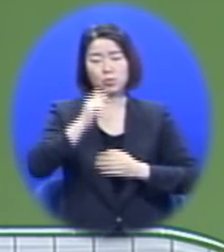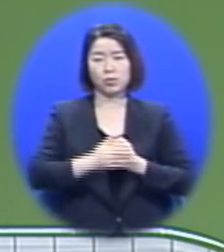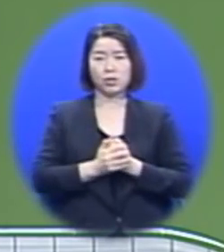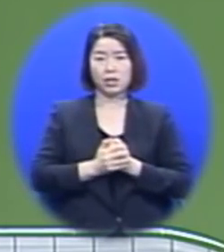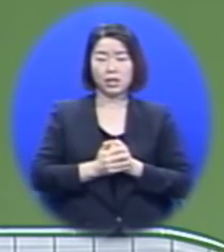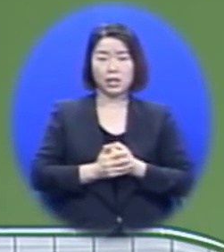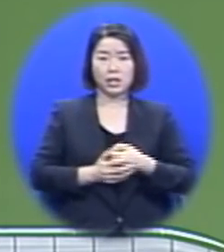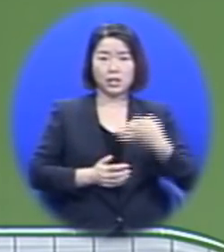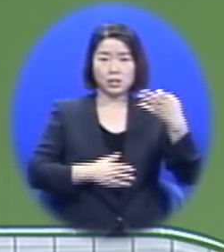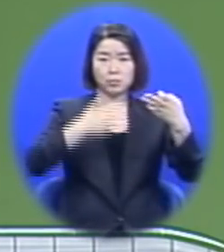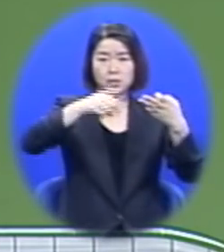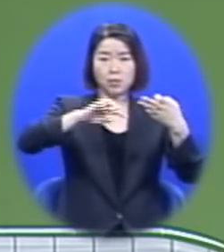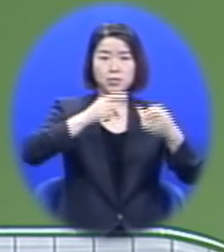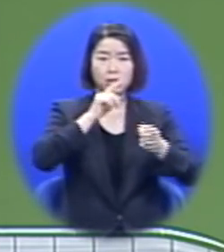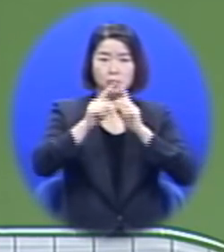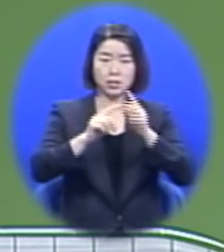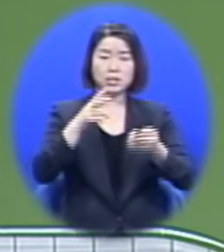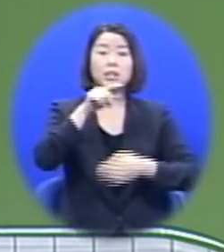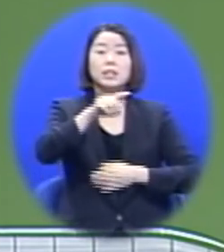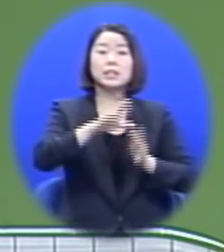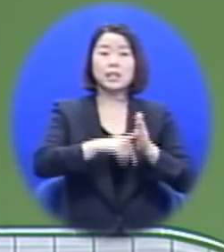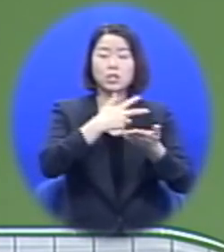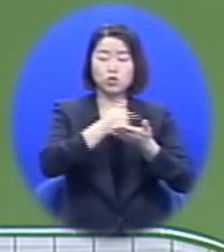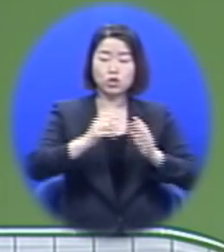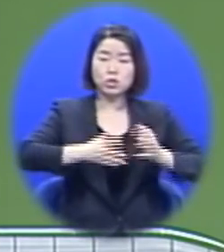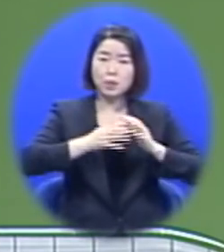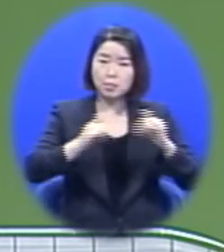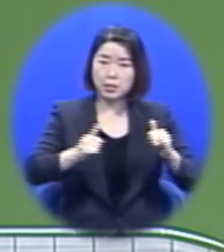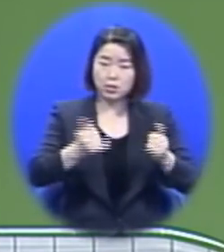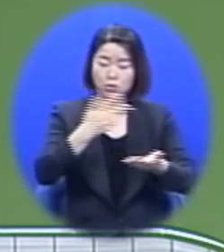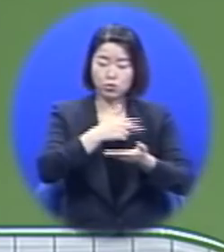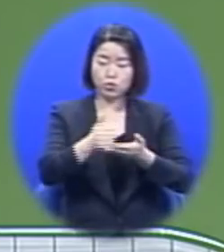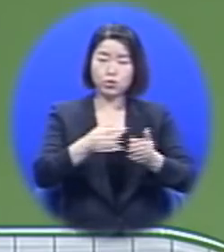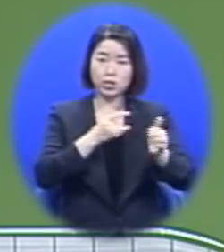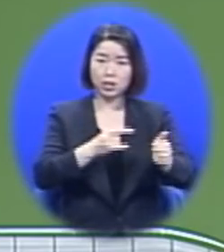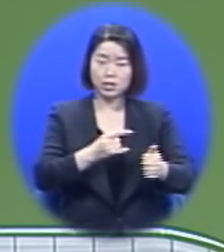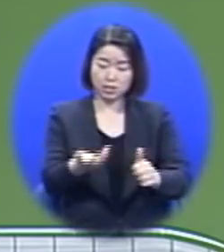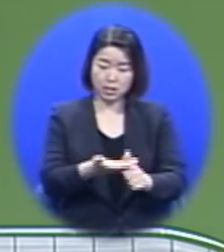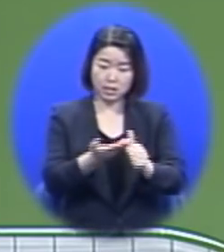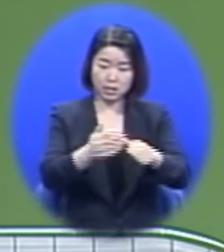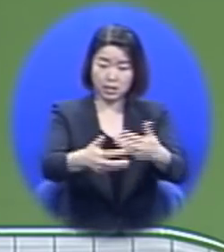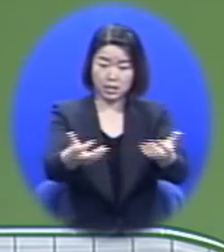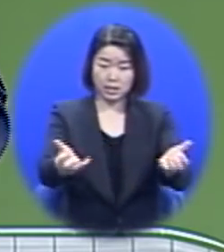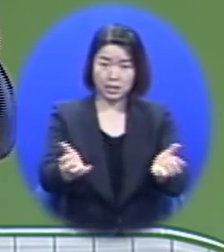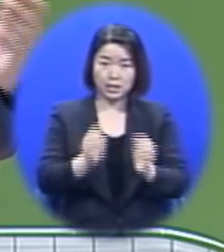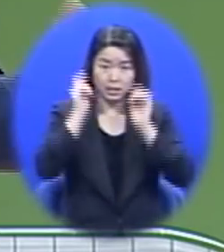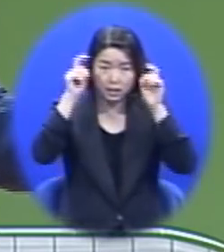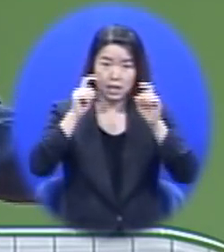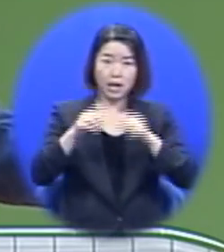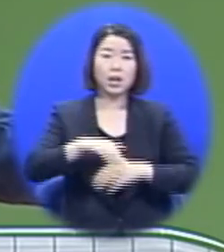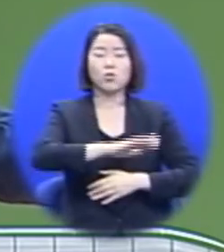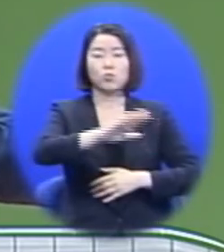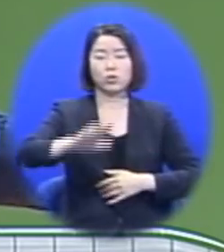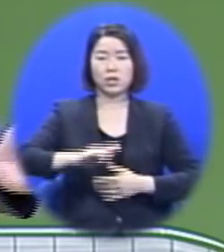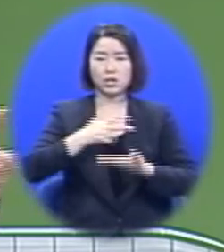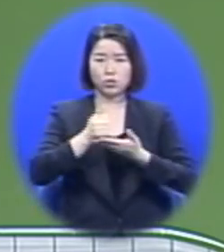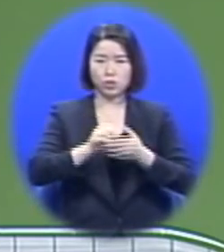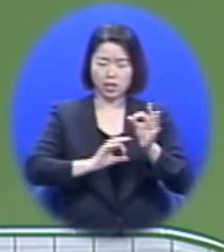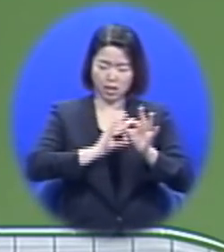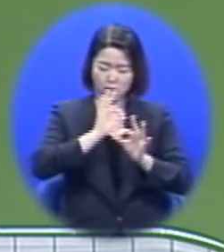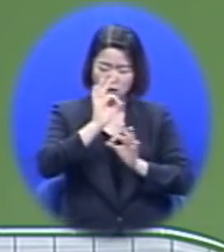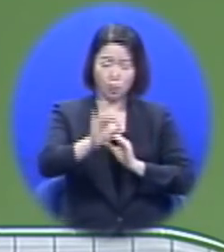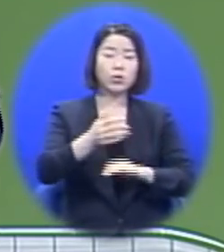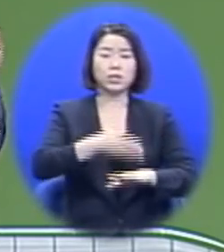말씀에 그때 주님의 백성, 주님께서 기르시는 양떼인 우리가 주님께 영원히 감사를